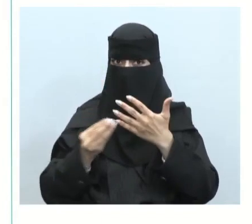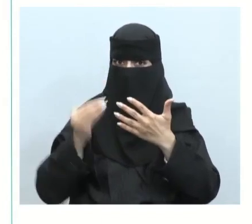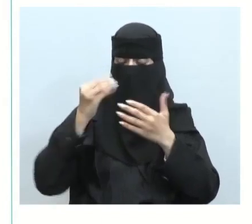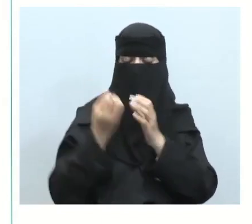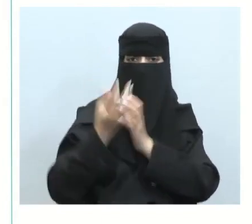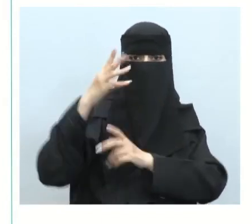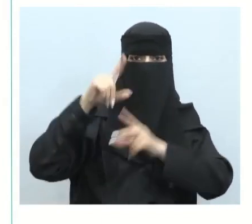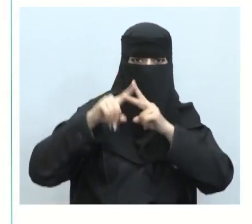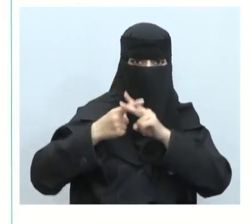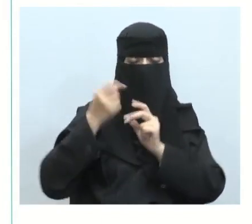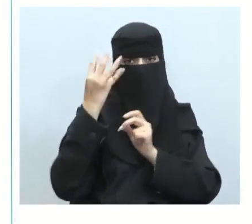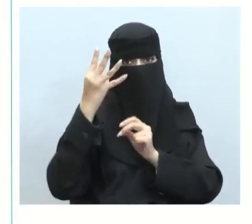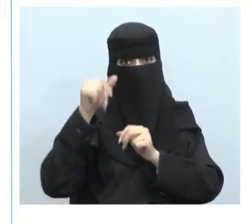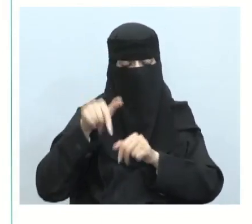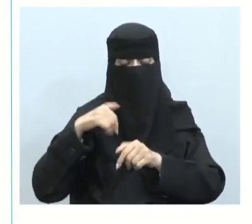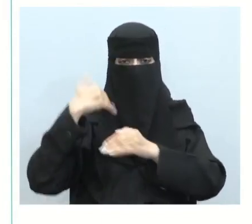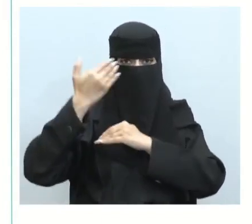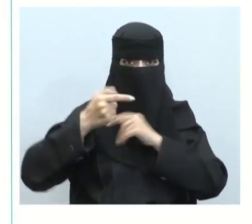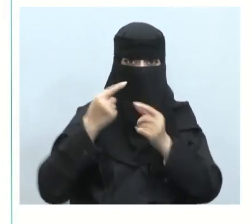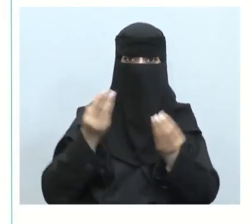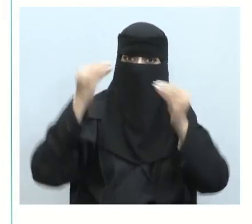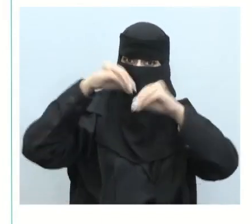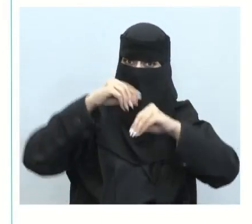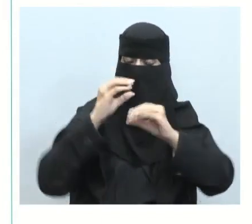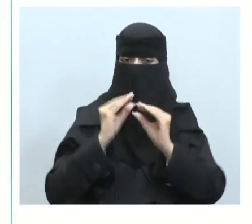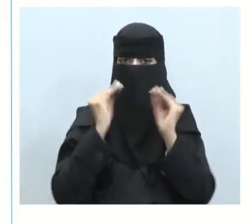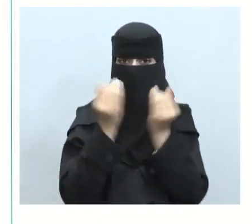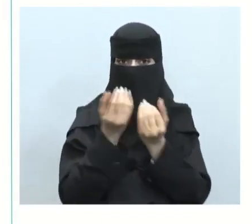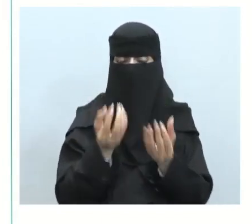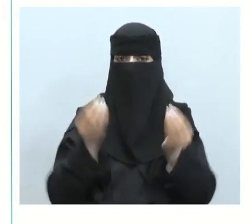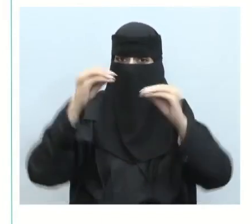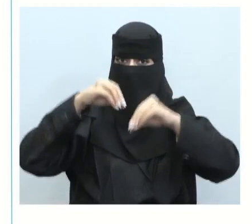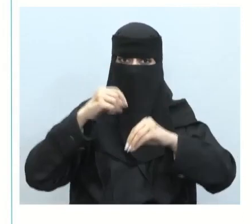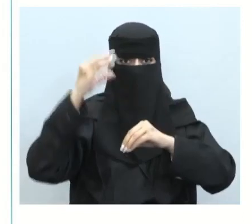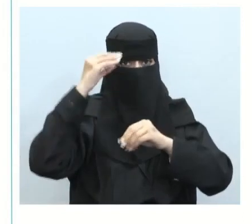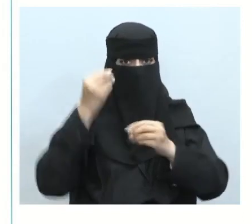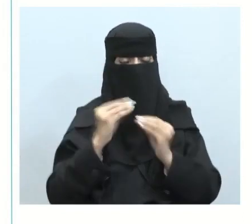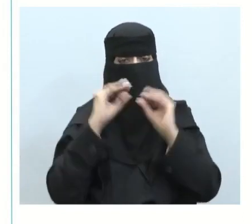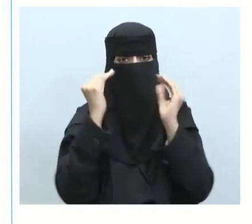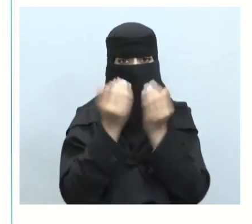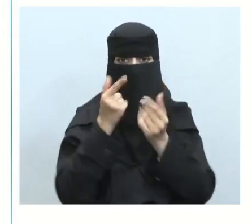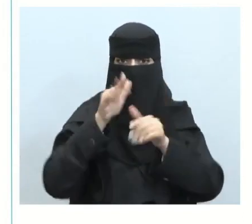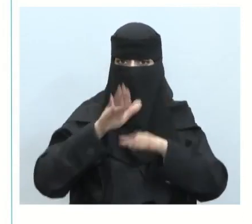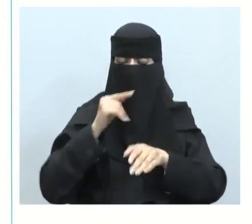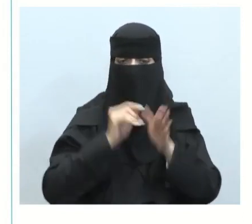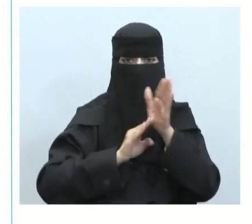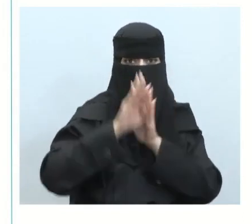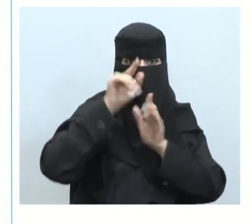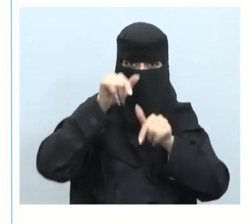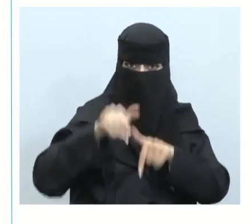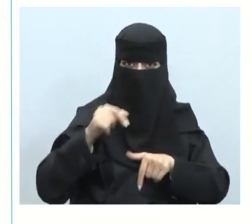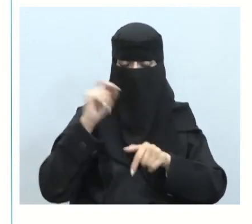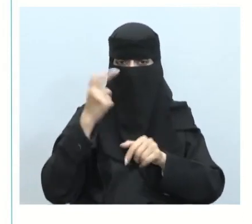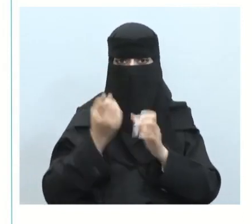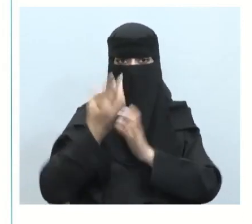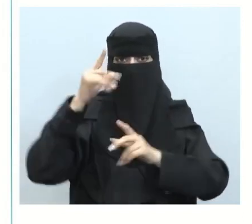صناعيه اربع كل ثوره قد تكون اضافت للاداره واضافت لعلم الاداره وذكرنا التطور في هذه الثوره